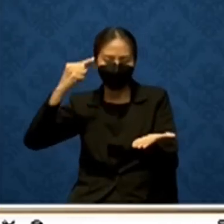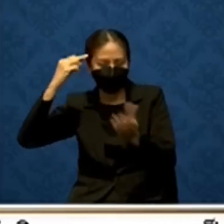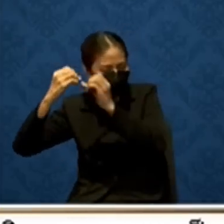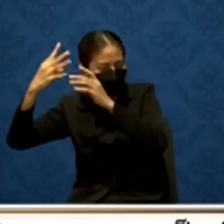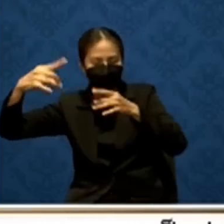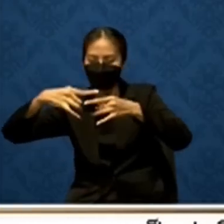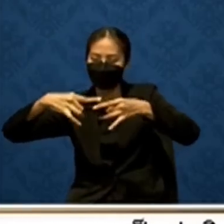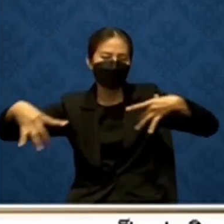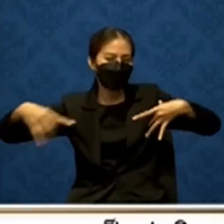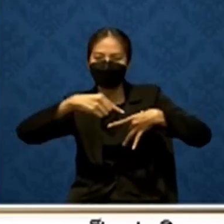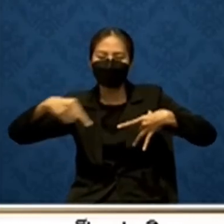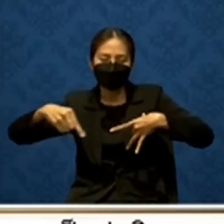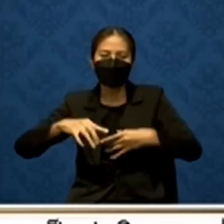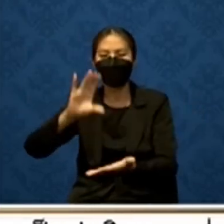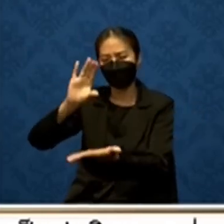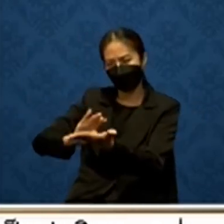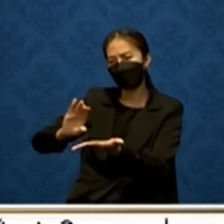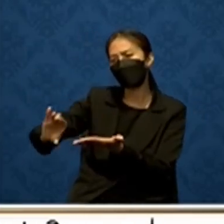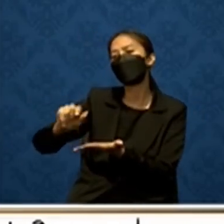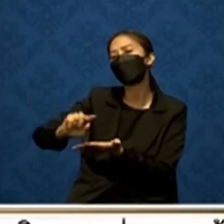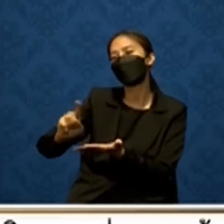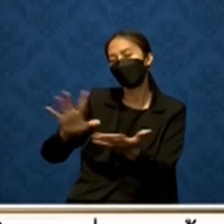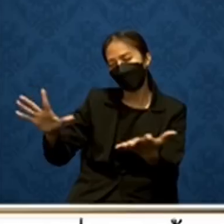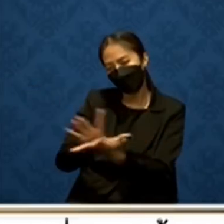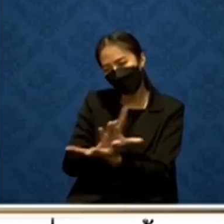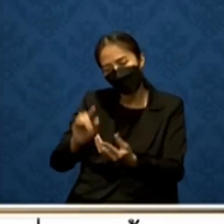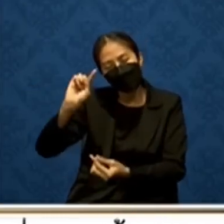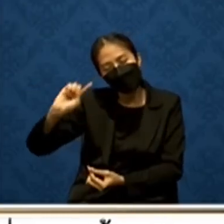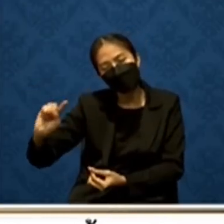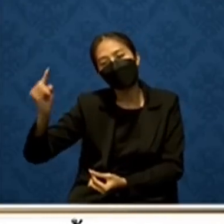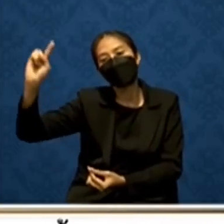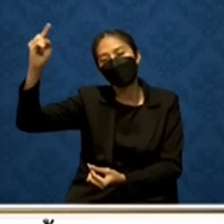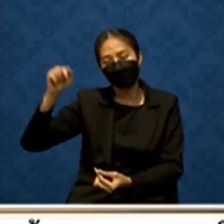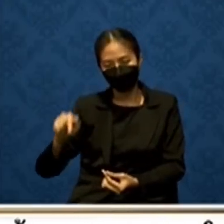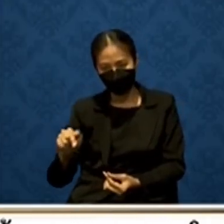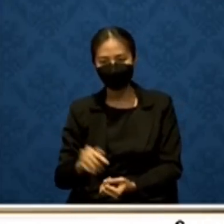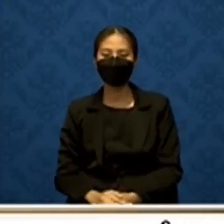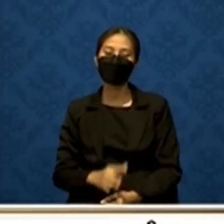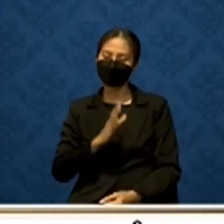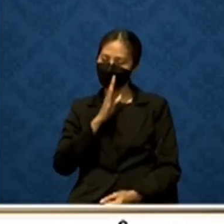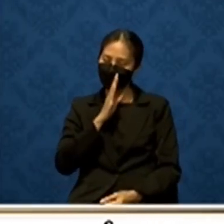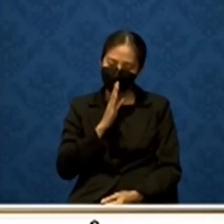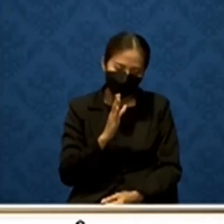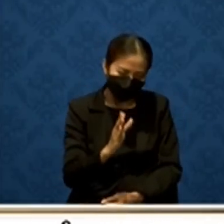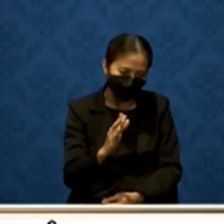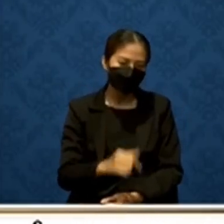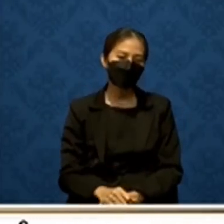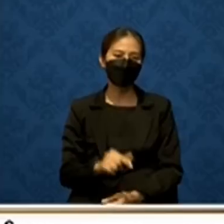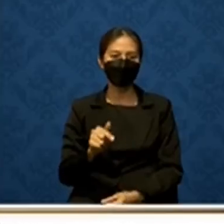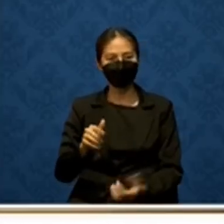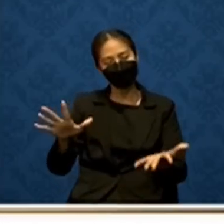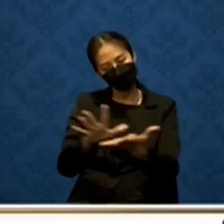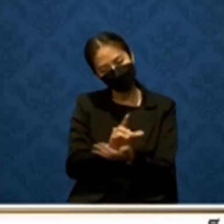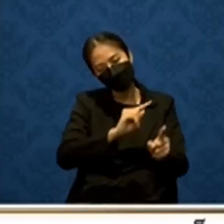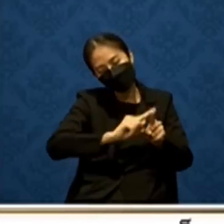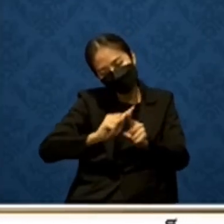ส่ให่เป็อะไรครั เป็นเรื่องเกี่วกับวฒนธรรมเชิงส้สารเป็เรื่องเกยวกับเพอความสื่อสาจจดจริ เป็นเรื่องของคามหลหลทงวั